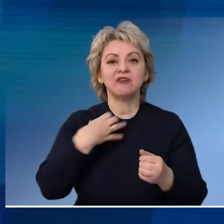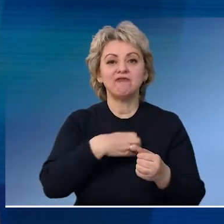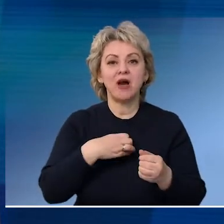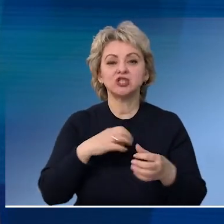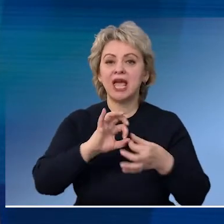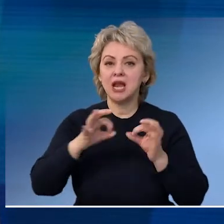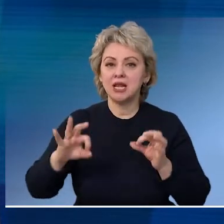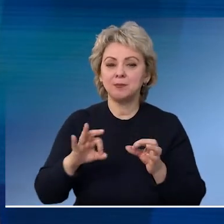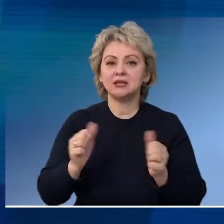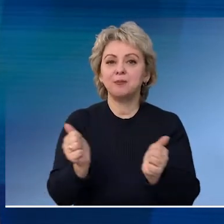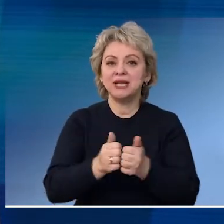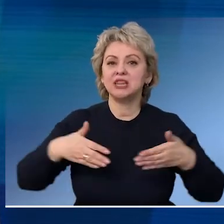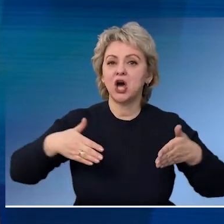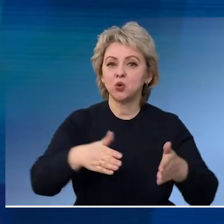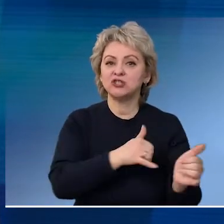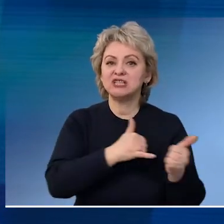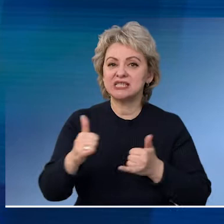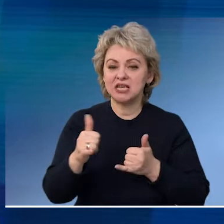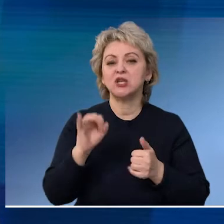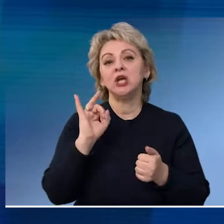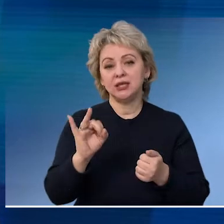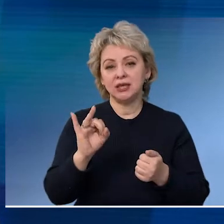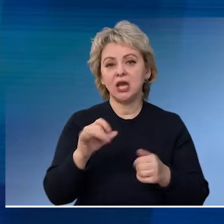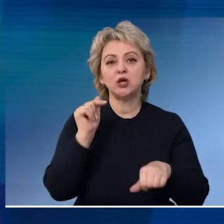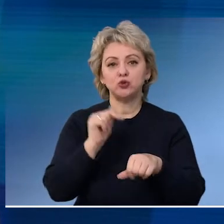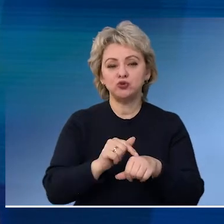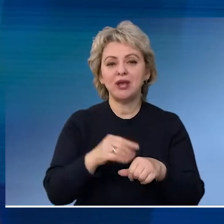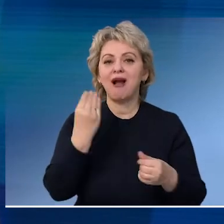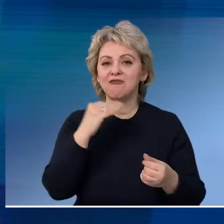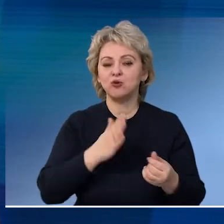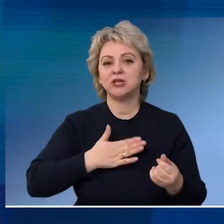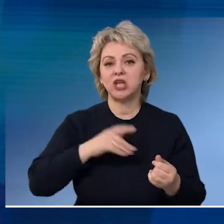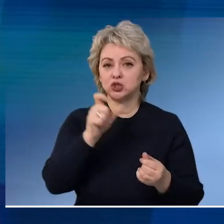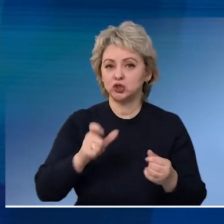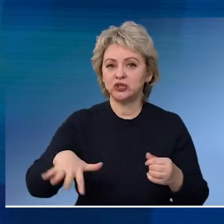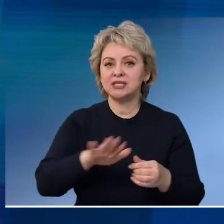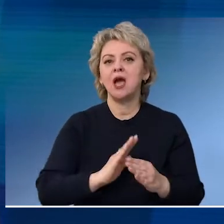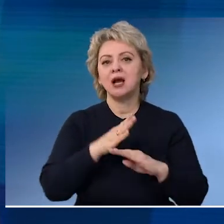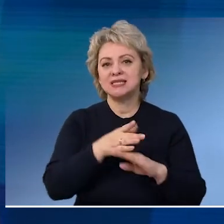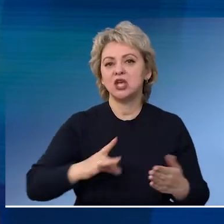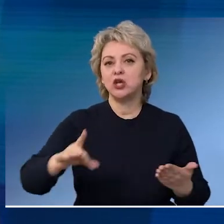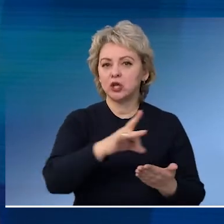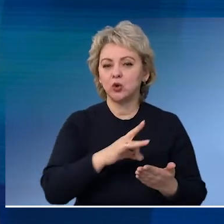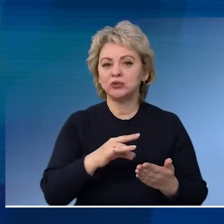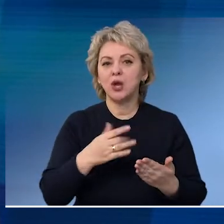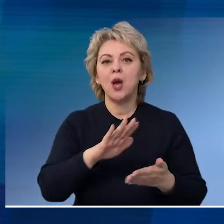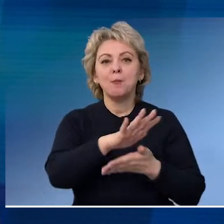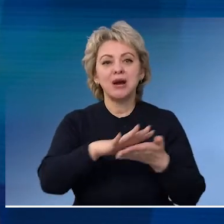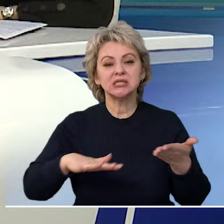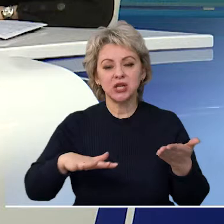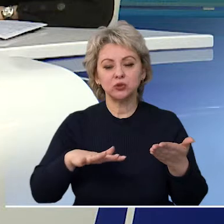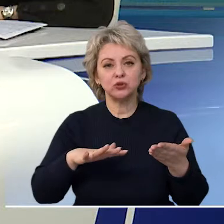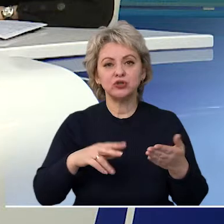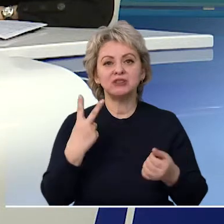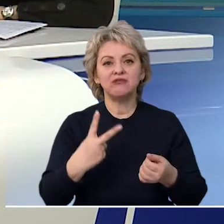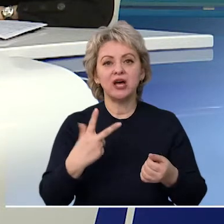тоже очень важный элемент придорожного сервиса и ощущения комфорта наших жителей и гостей региона.